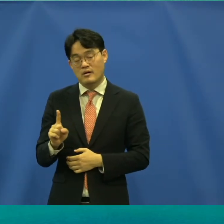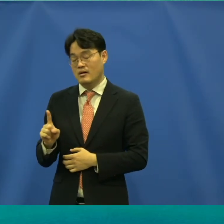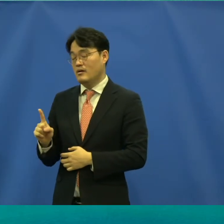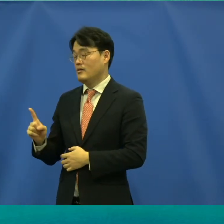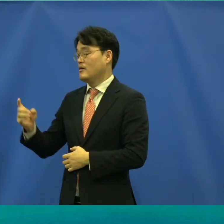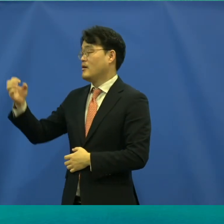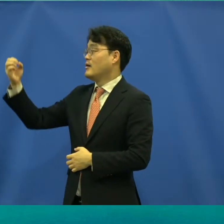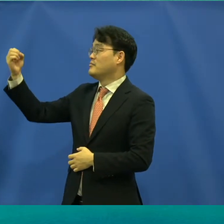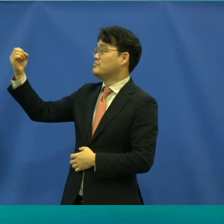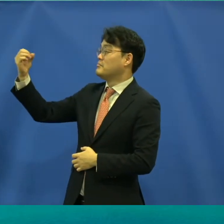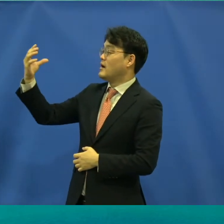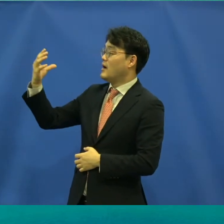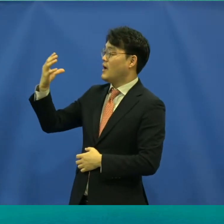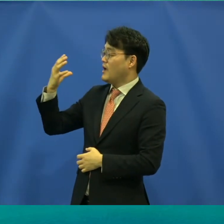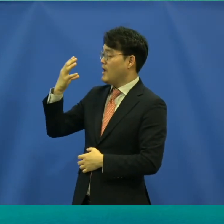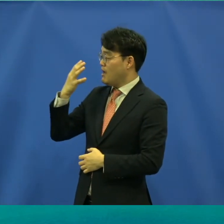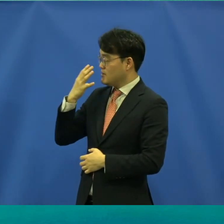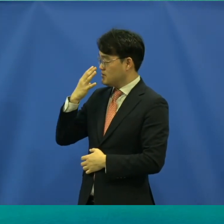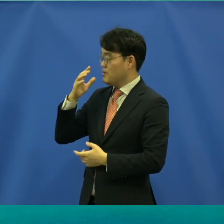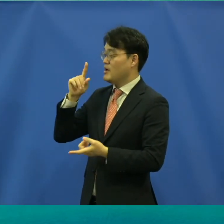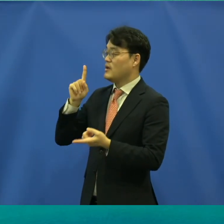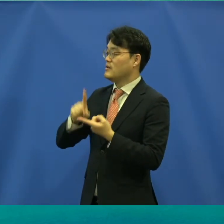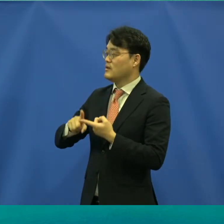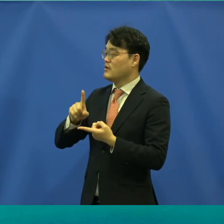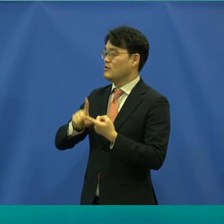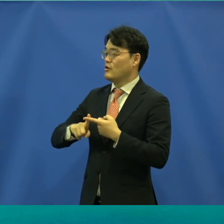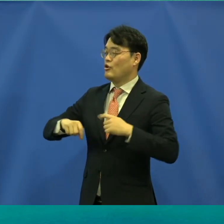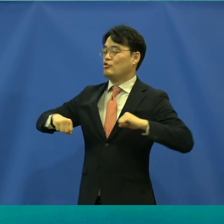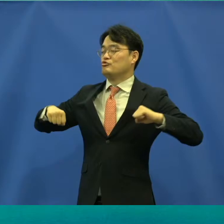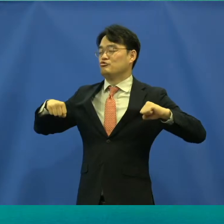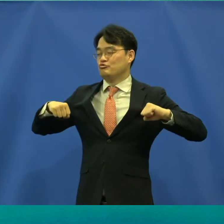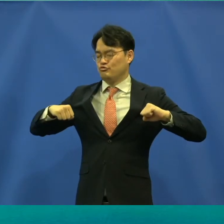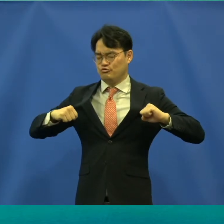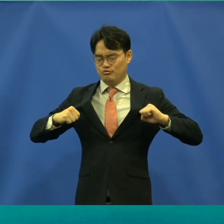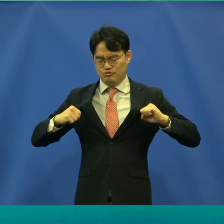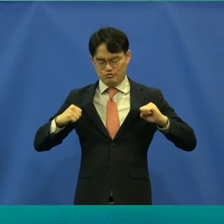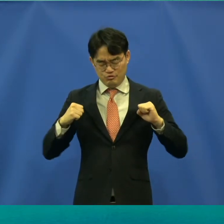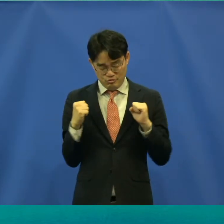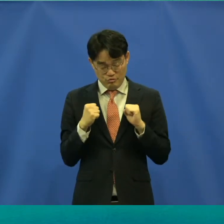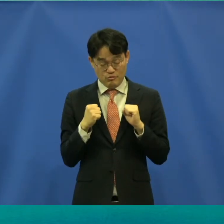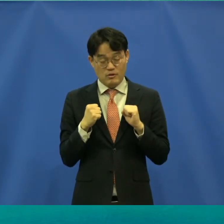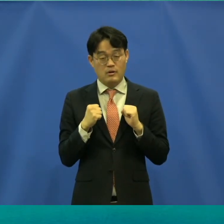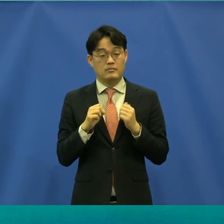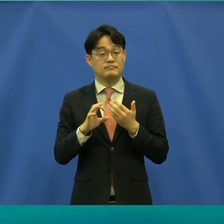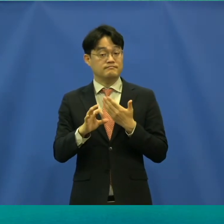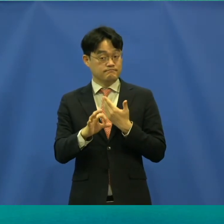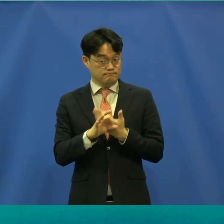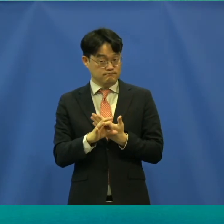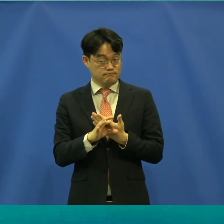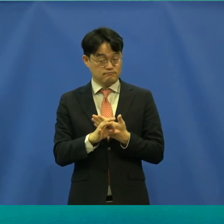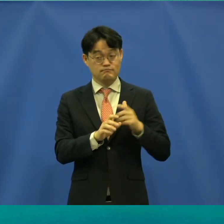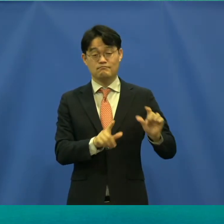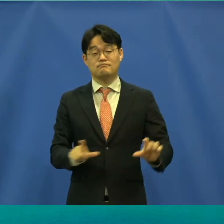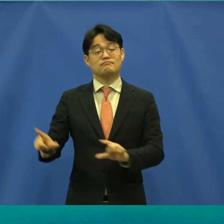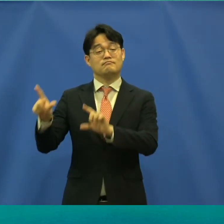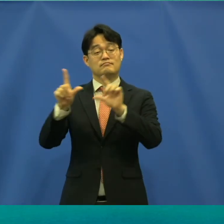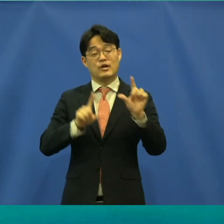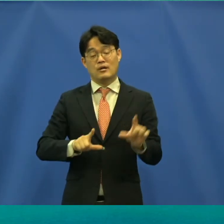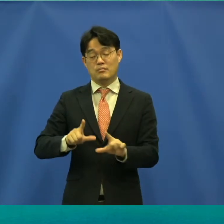말씀에 대해 순종만 하면 삶은 너무 간단합니다.